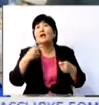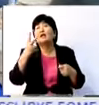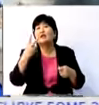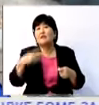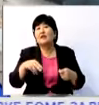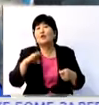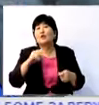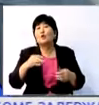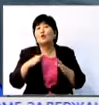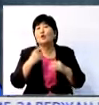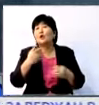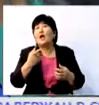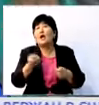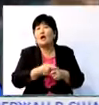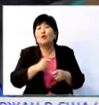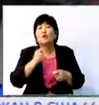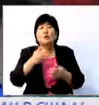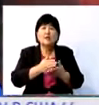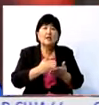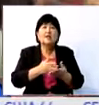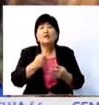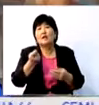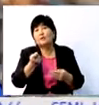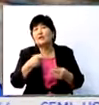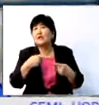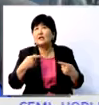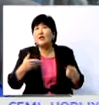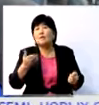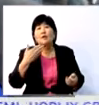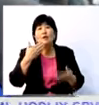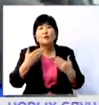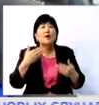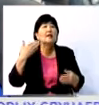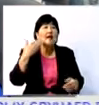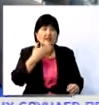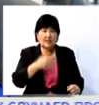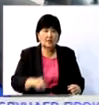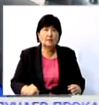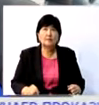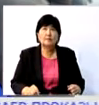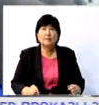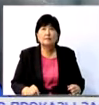тонн сельхозпродукции – картофель, пшеницу, корма. Особый спрос был на рис.